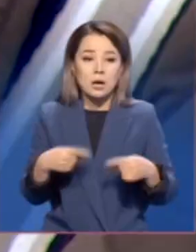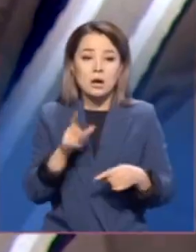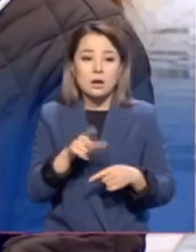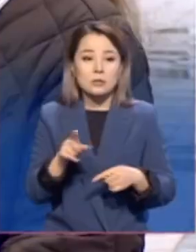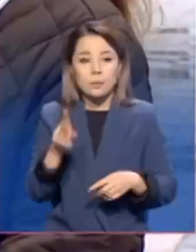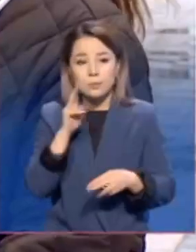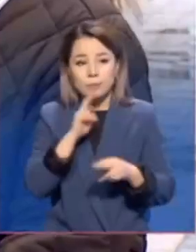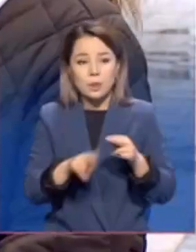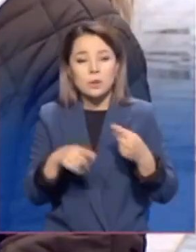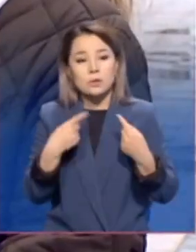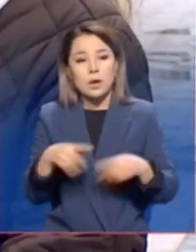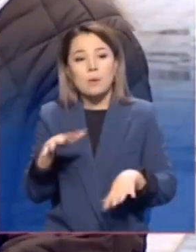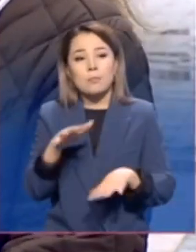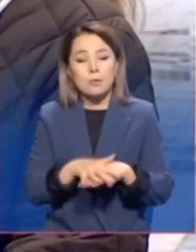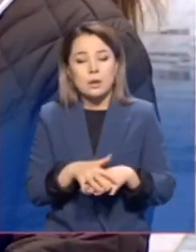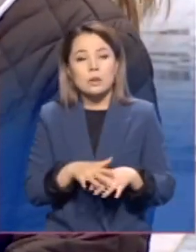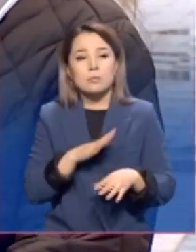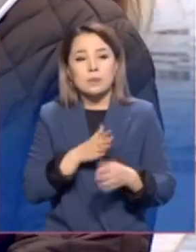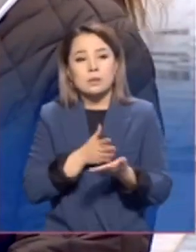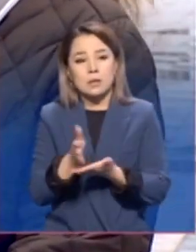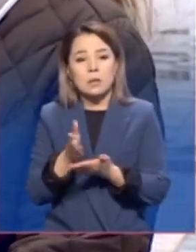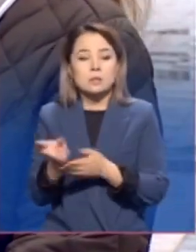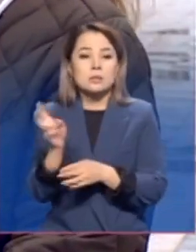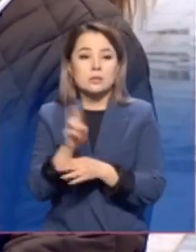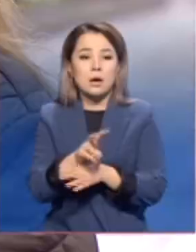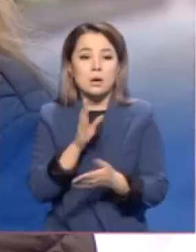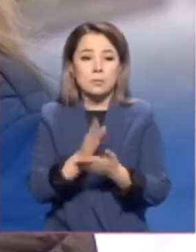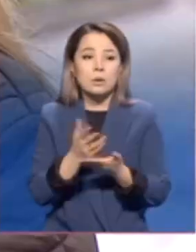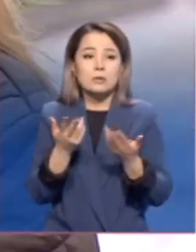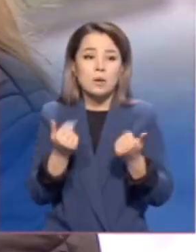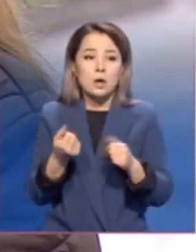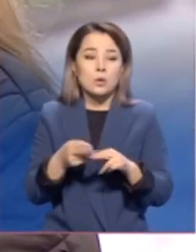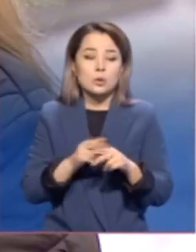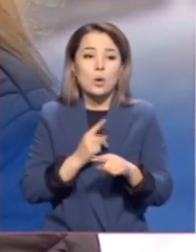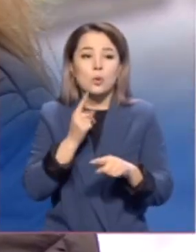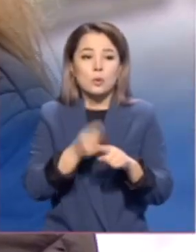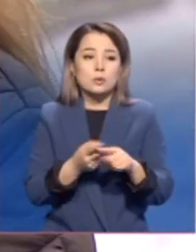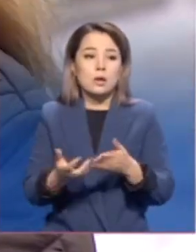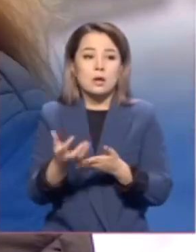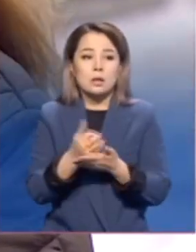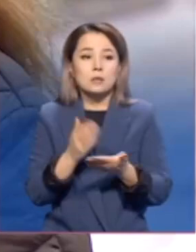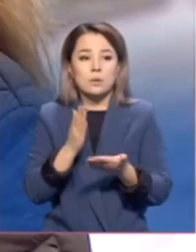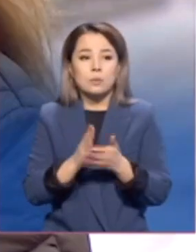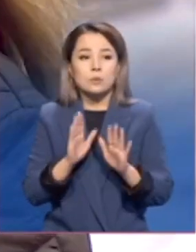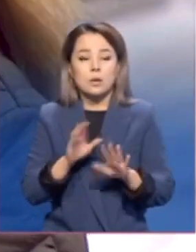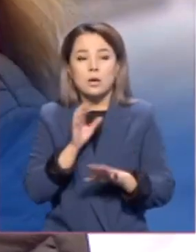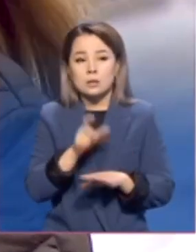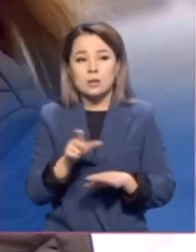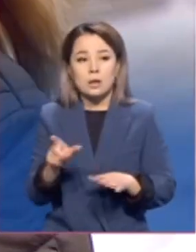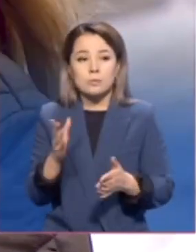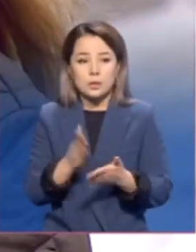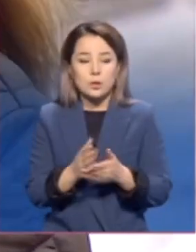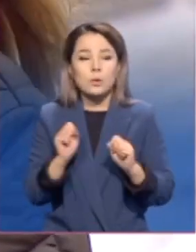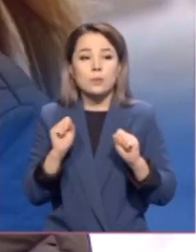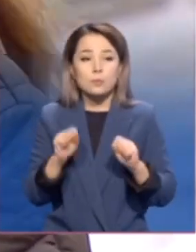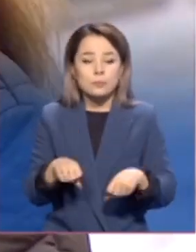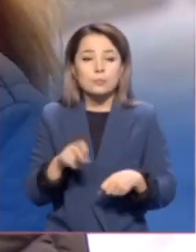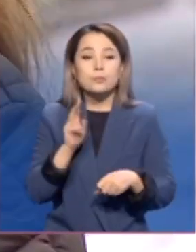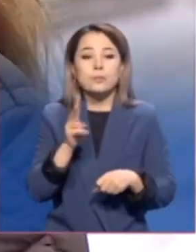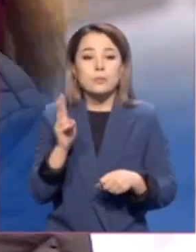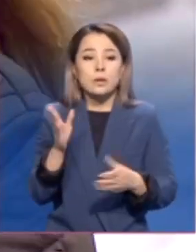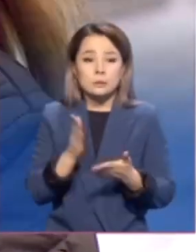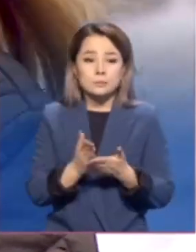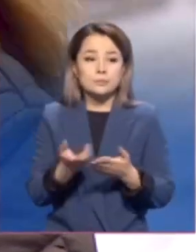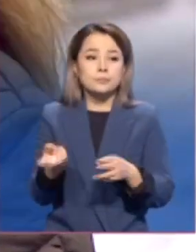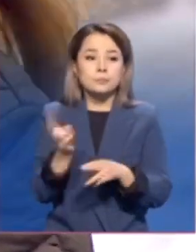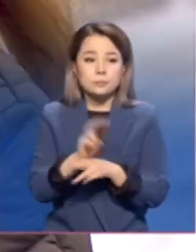күдерін үзіп, басқа банктердің өнімдеріне жүгініп жатқан көрінеді. Әрине, қосымша жиған тергені барлары ғана. У кого была возможность, они